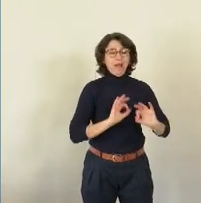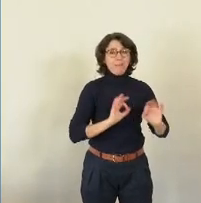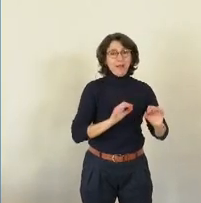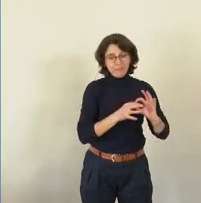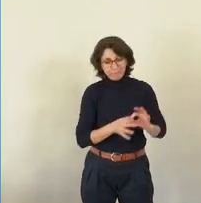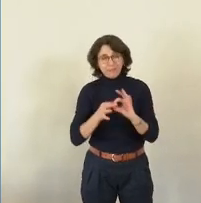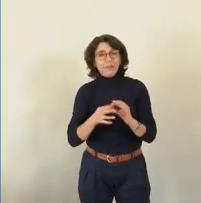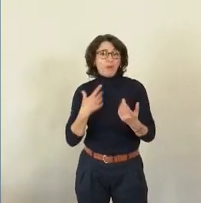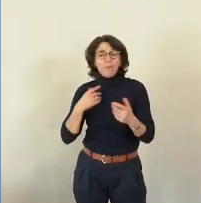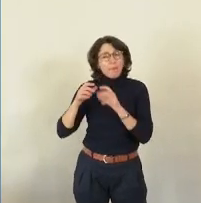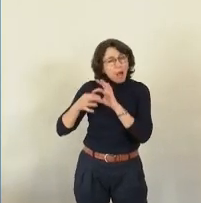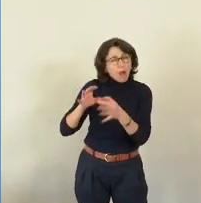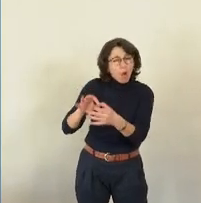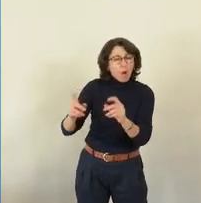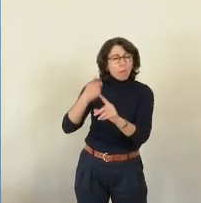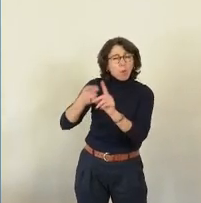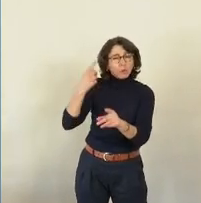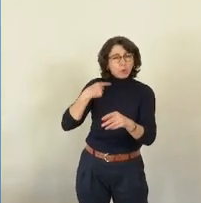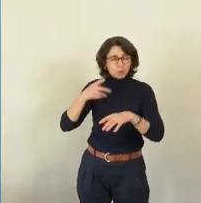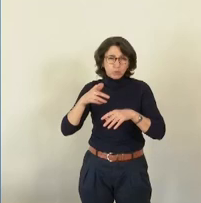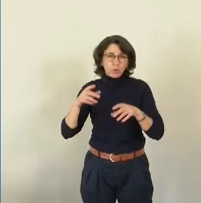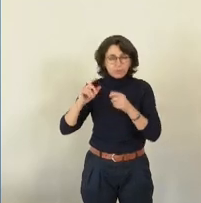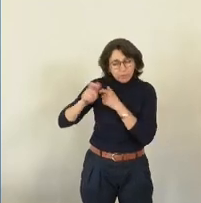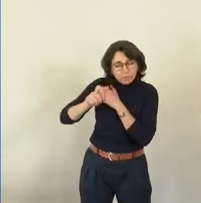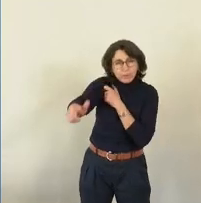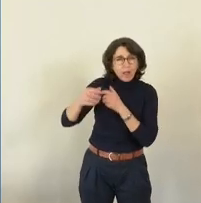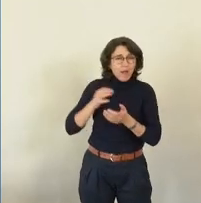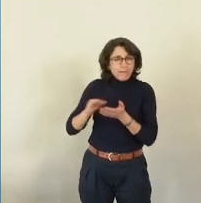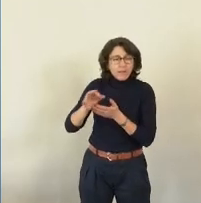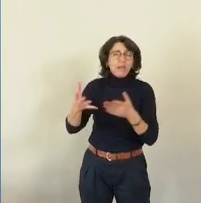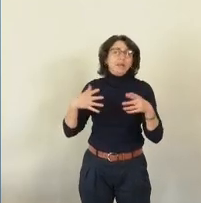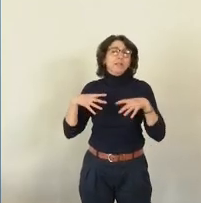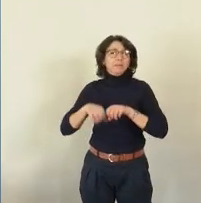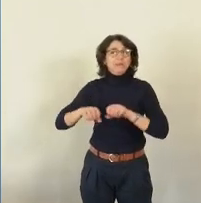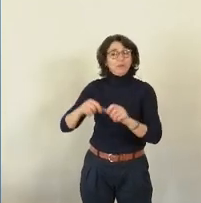industriel avec ses filières spécifiques c'est devenu un marché comme un